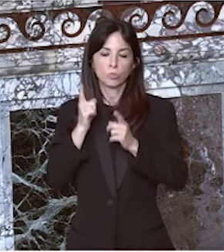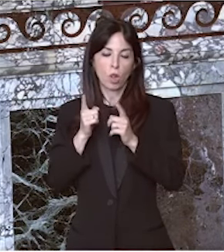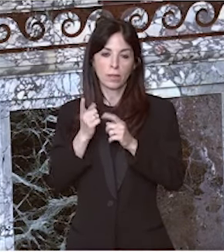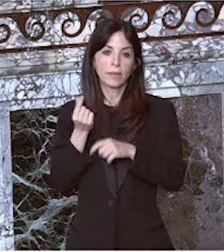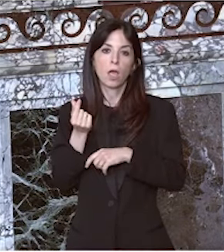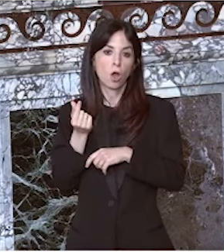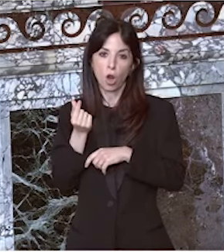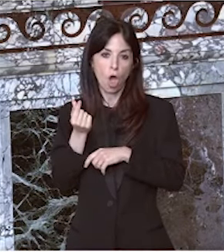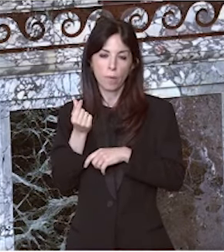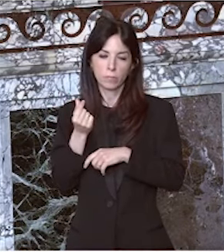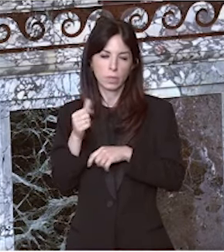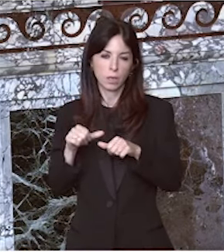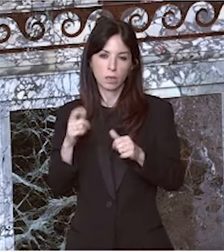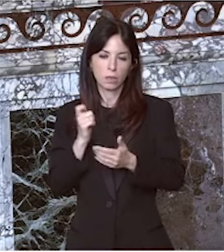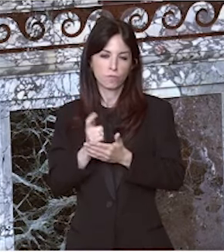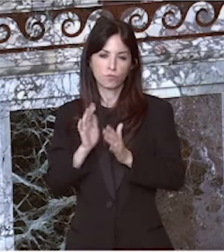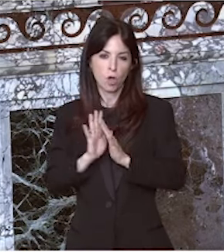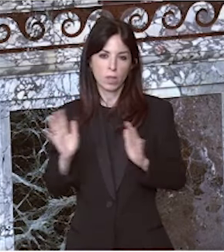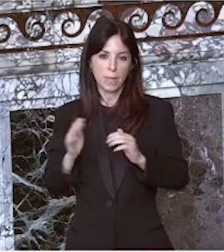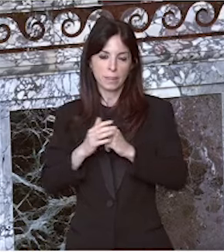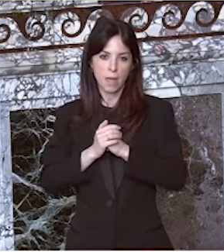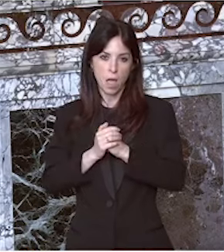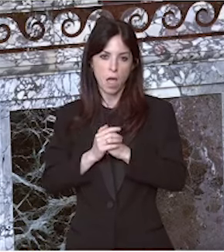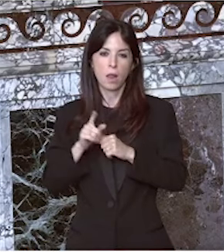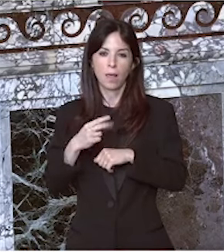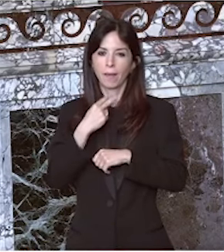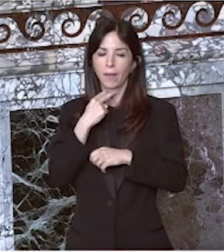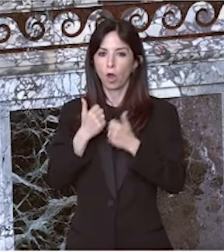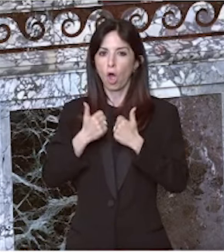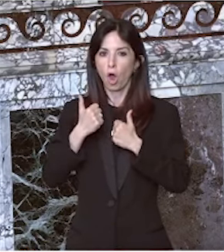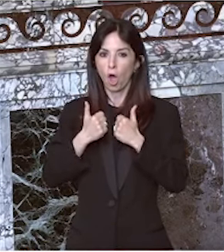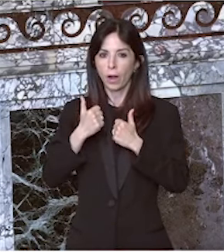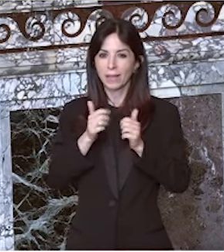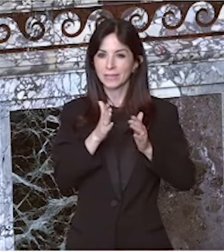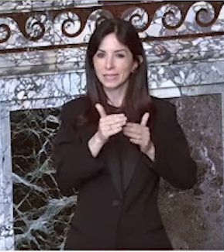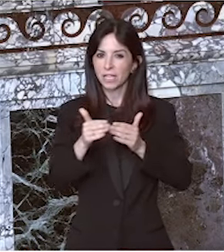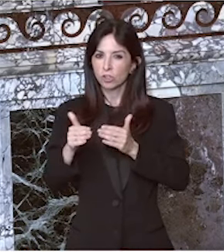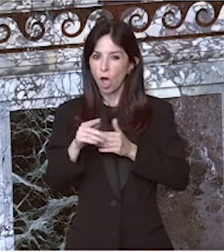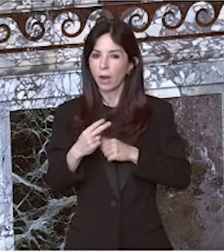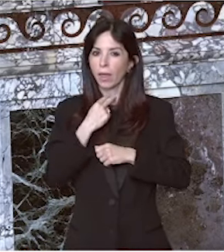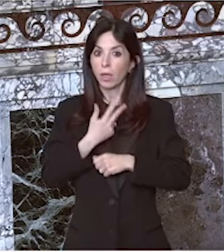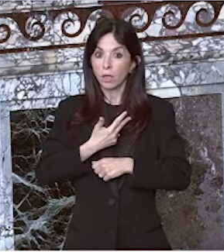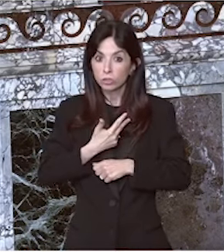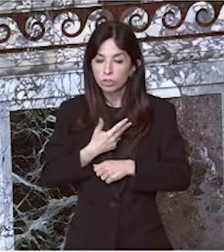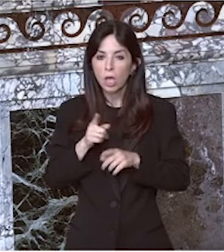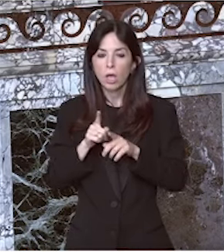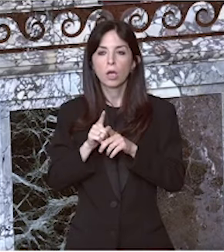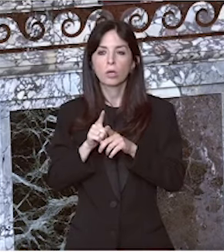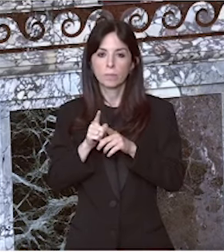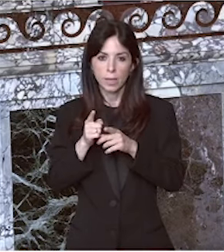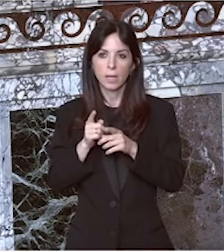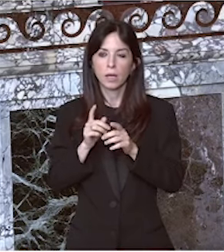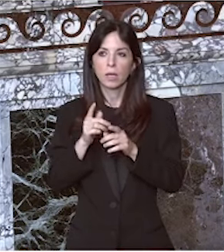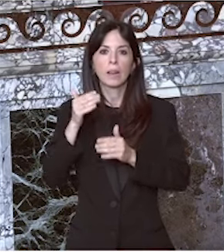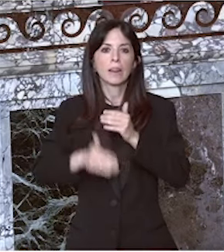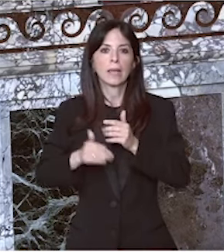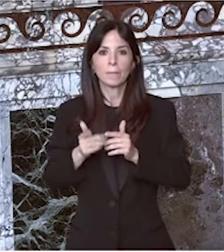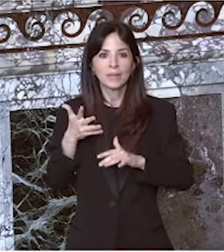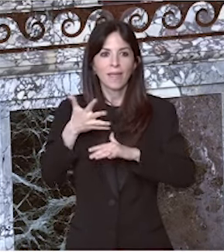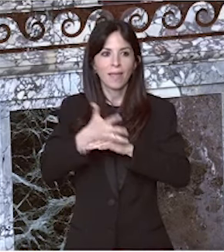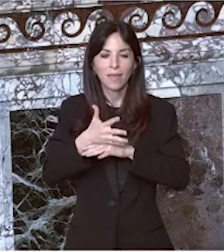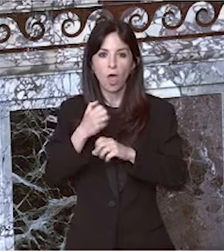economica, così come i vincoli alla concorrenza che in molti settori creano rendite di posizione e limitano l'accesso